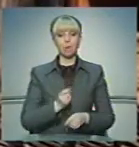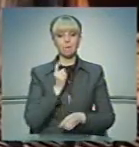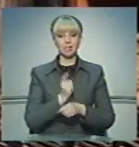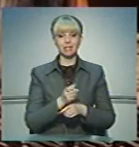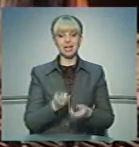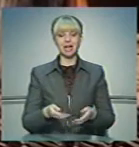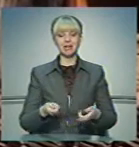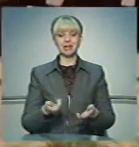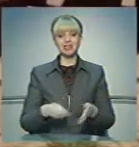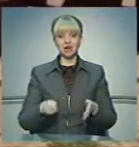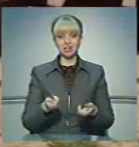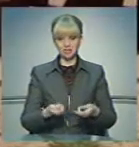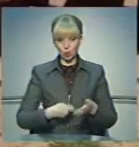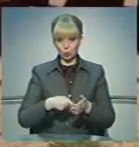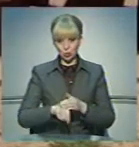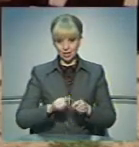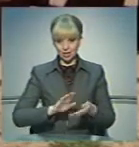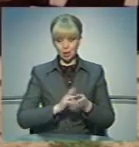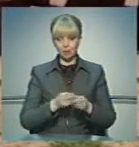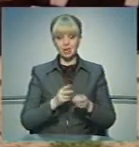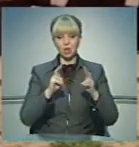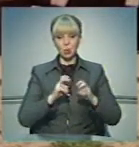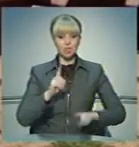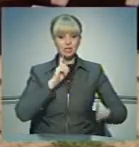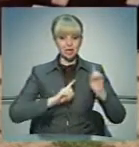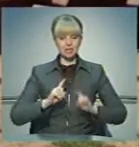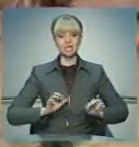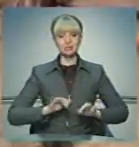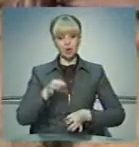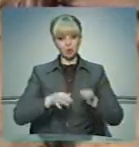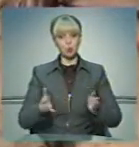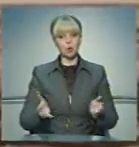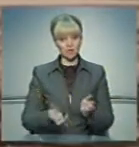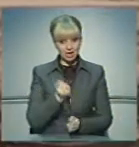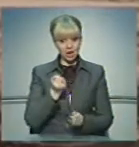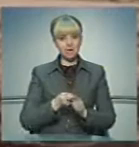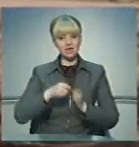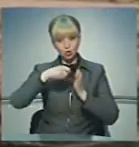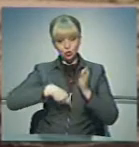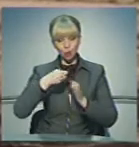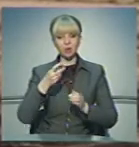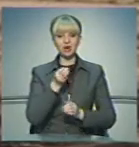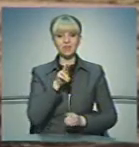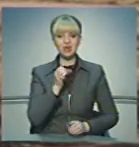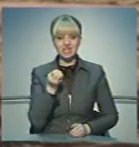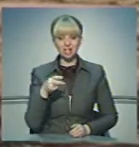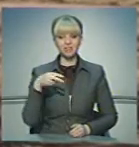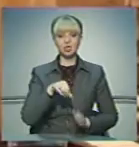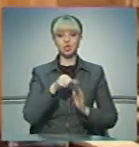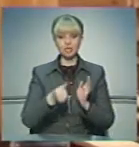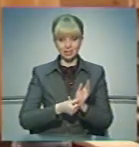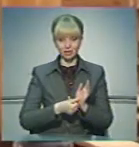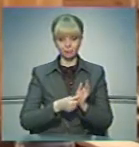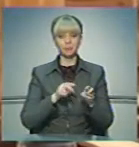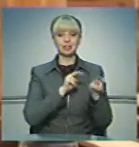на заключення таких договорів без розгляду на сесії. Справу у суді виграли, а ось це вже зйомки квітня 2016 року.